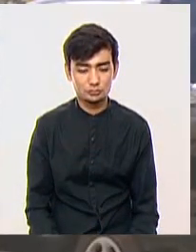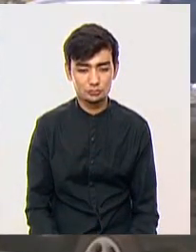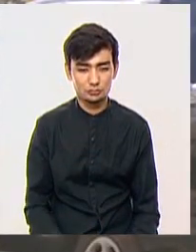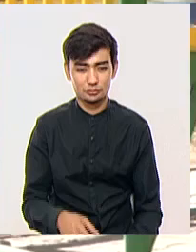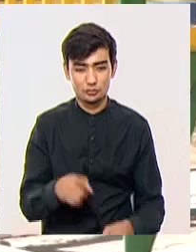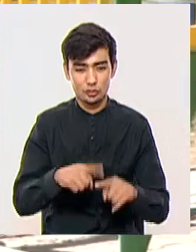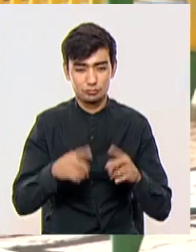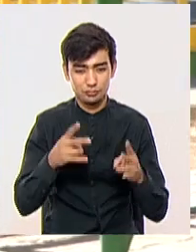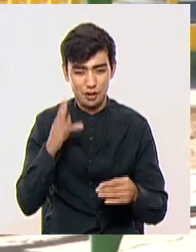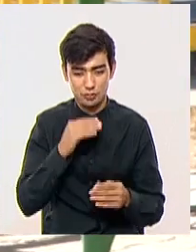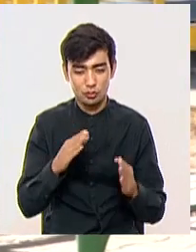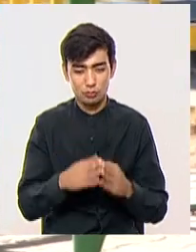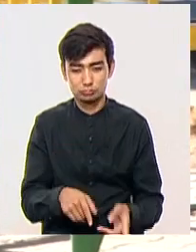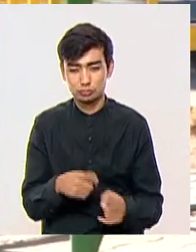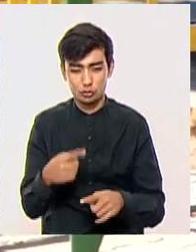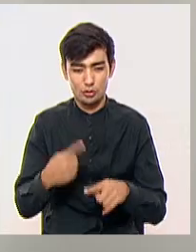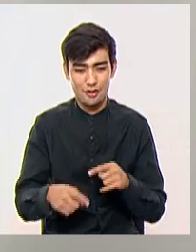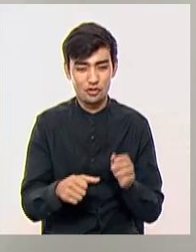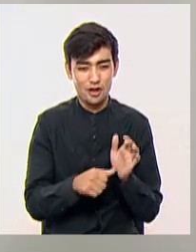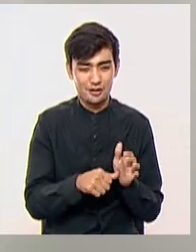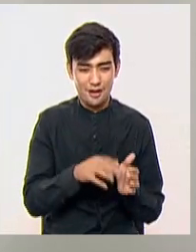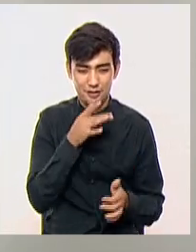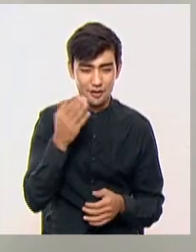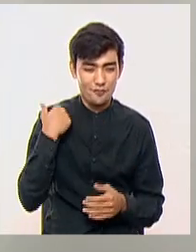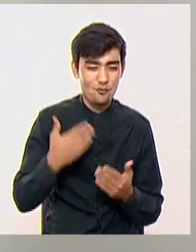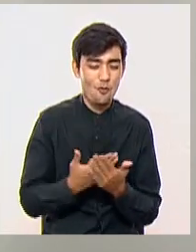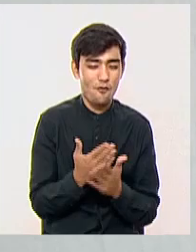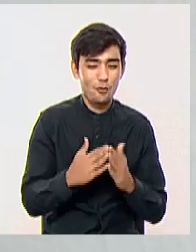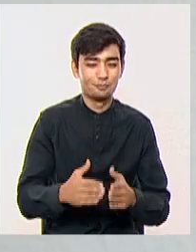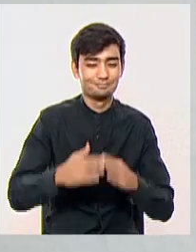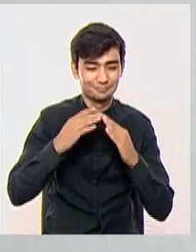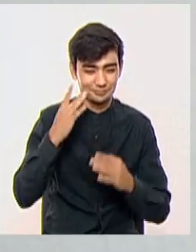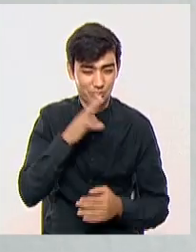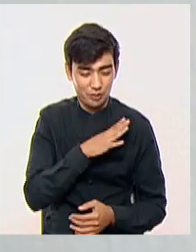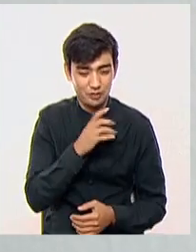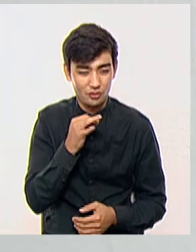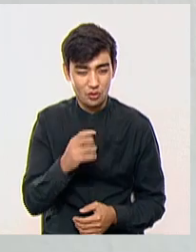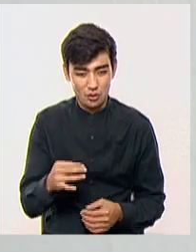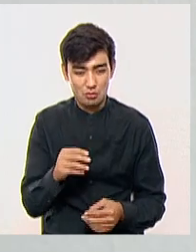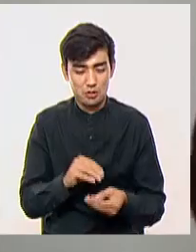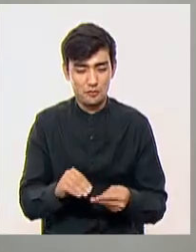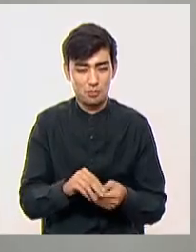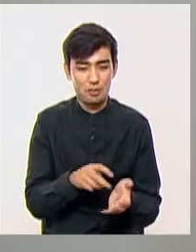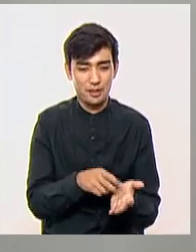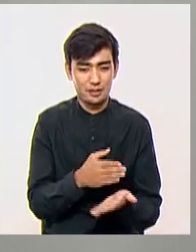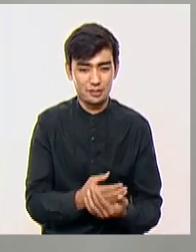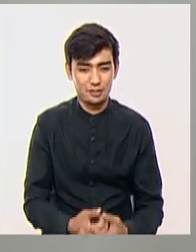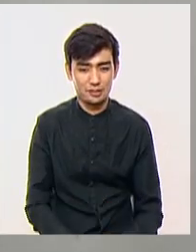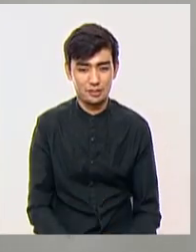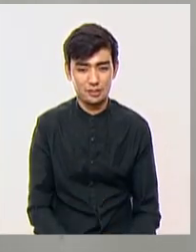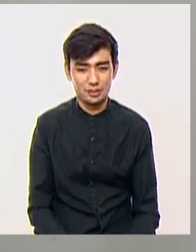Апатты үйден апатты үйге. 6 жыл бұрын жаңа үйге көштік деп бөркін аспанға атқан тұрғындар тағы да қорқып отыр. Қолым сеніп